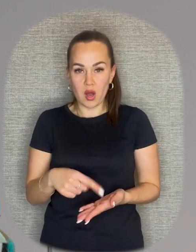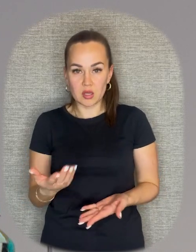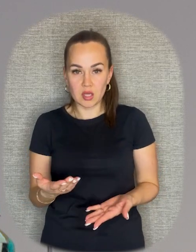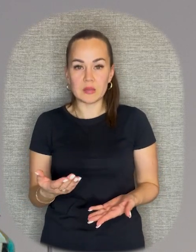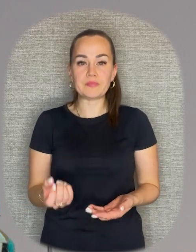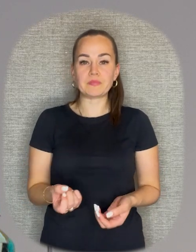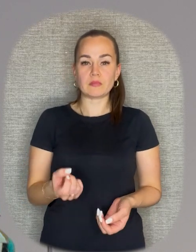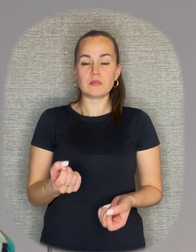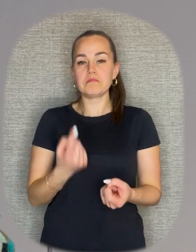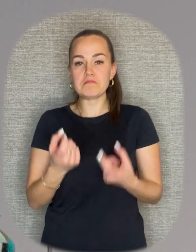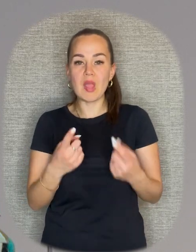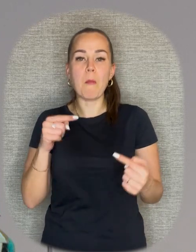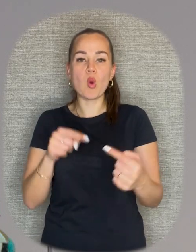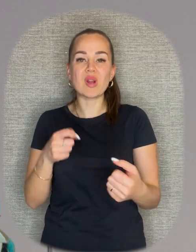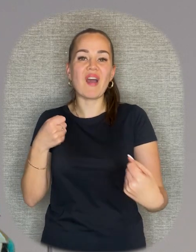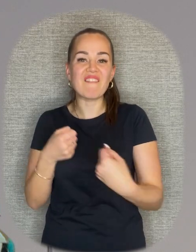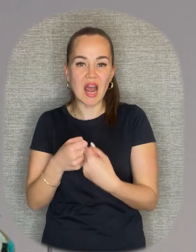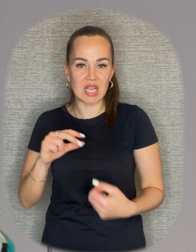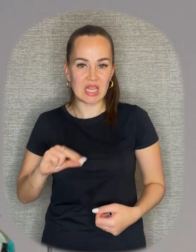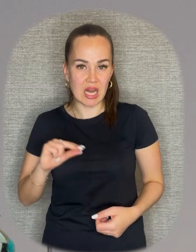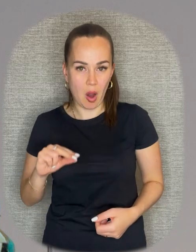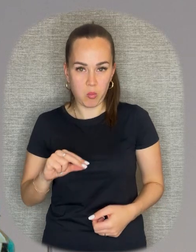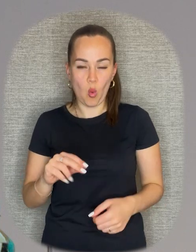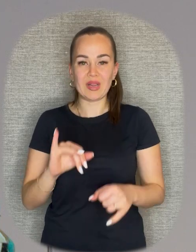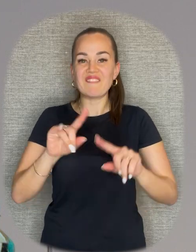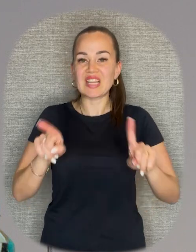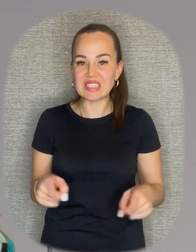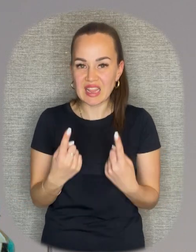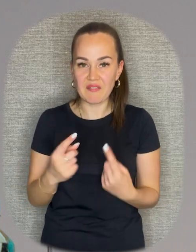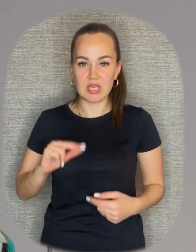время в городе разворачиваются противоаварийные рабо